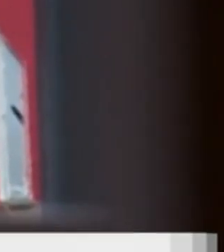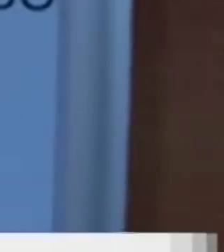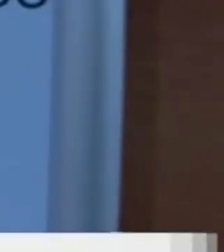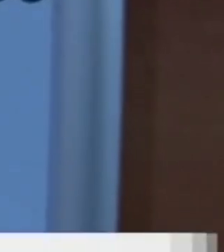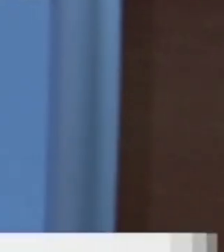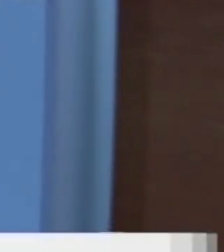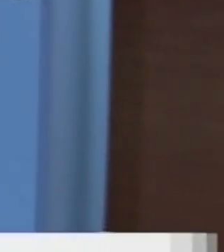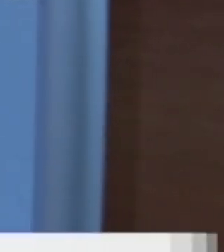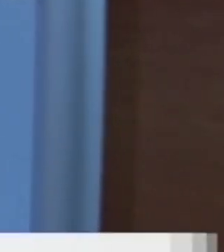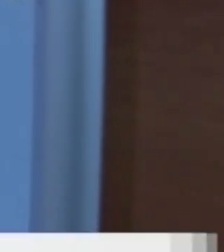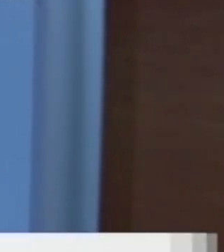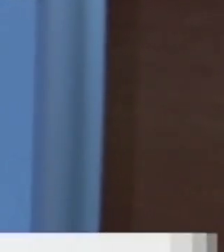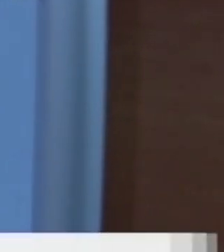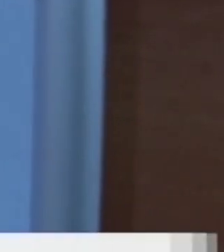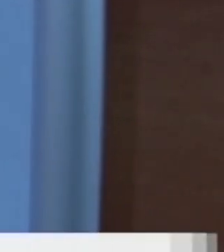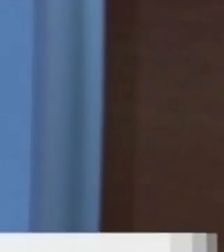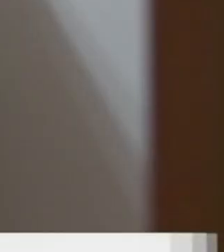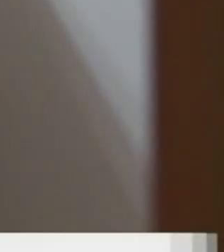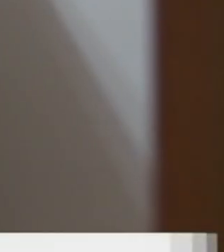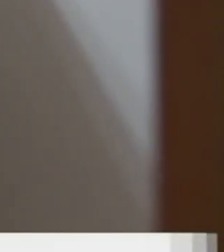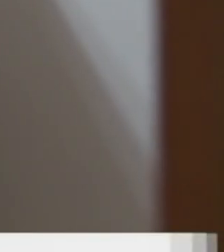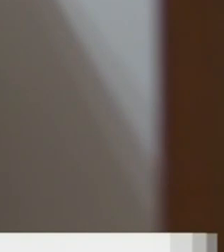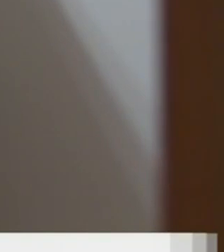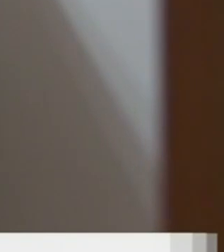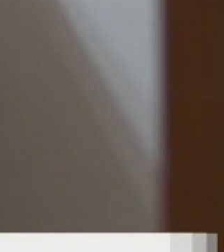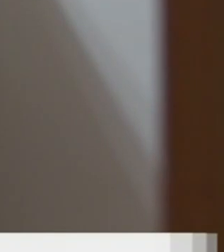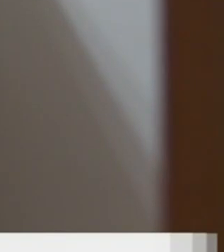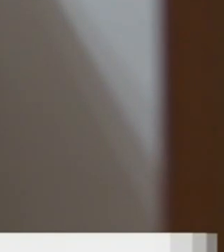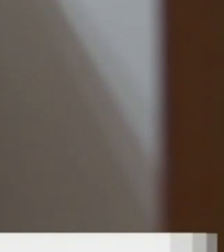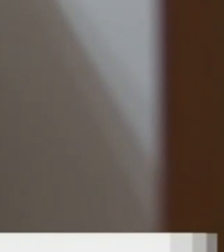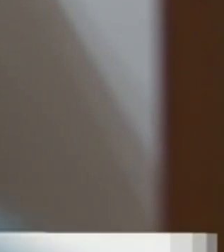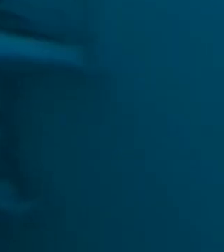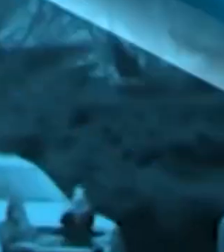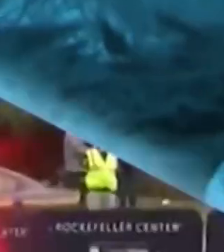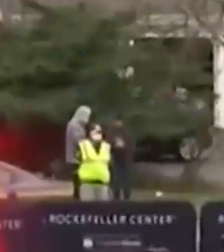и спецпрокуратурите ще взимат до 3 заплати.